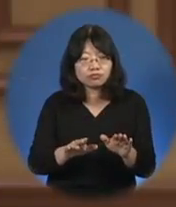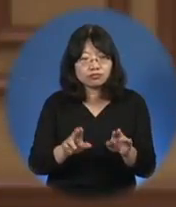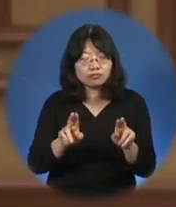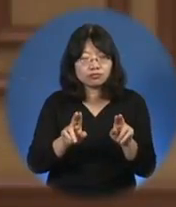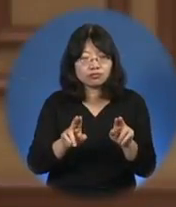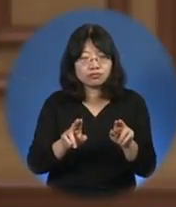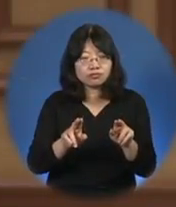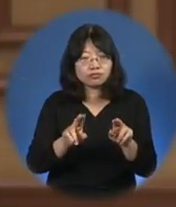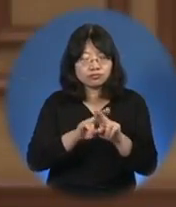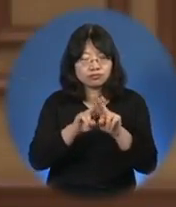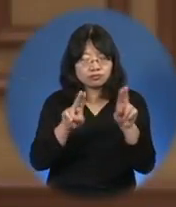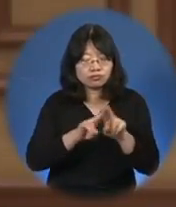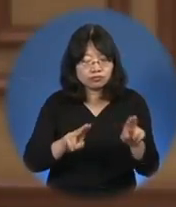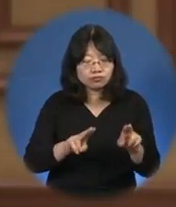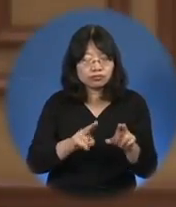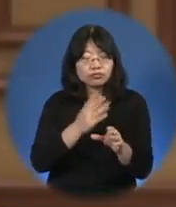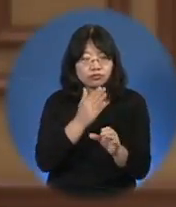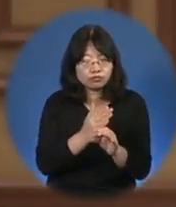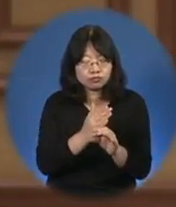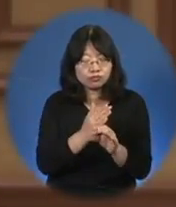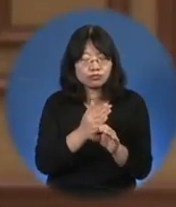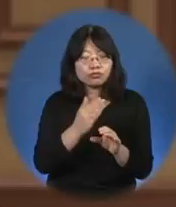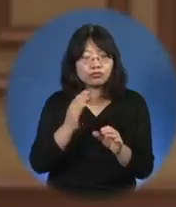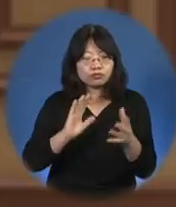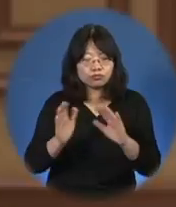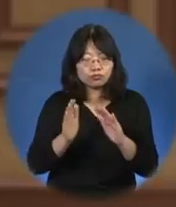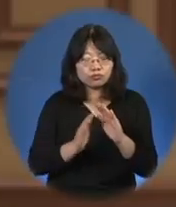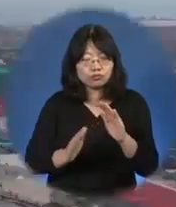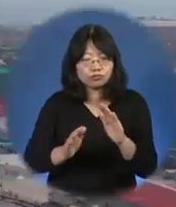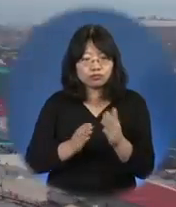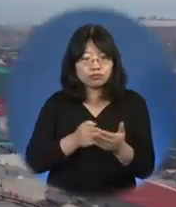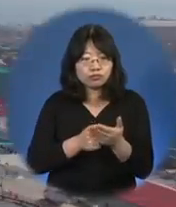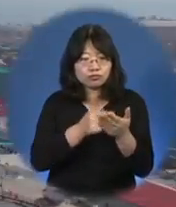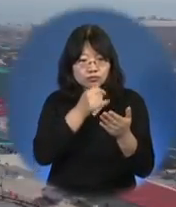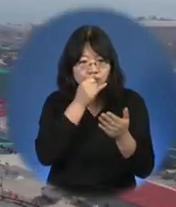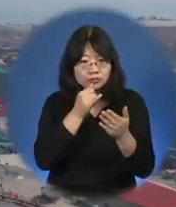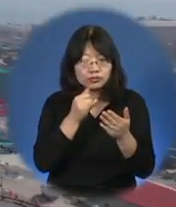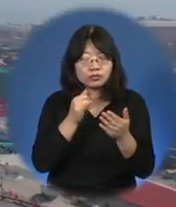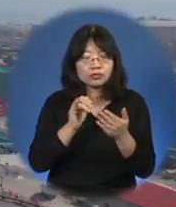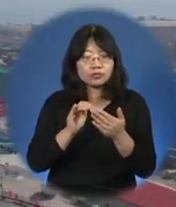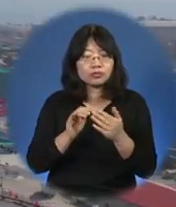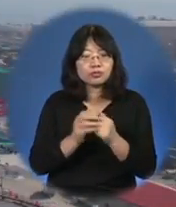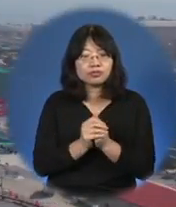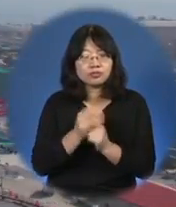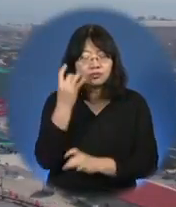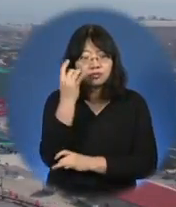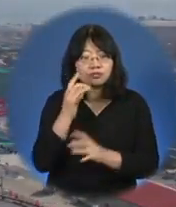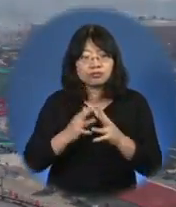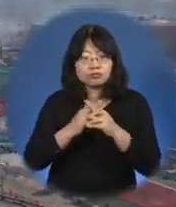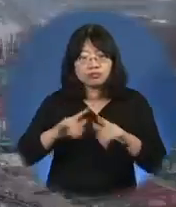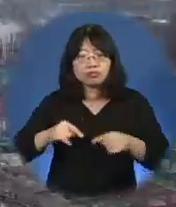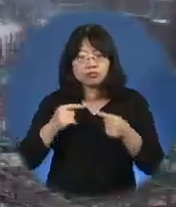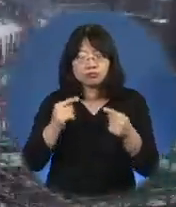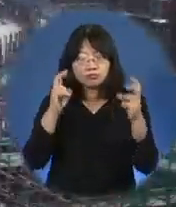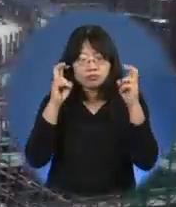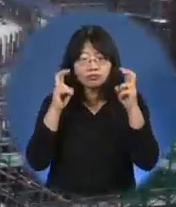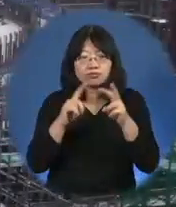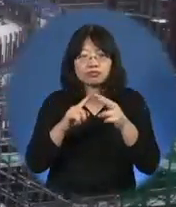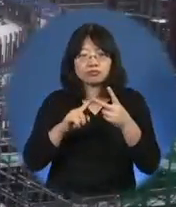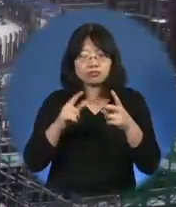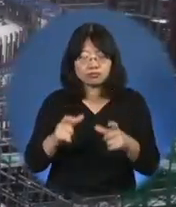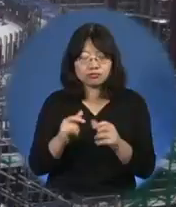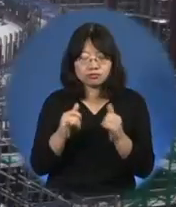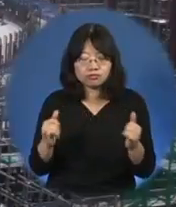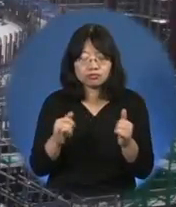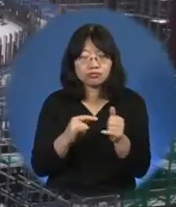중단한 상태에서 공론조사가 벌어졌는데 그렇습니다. 잠정 중단만 갖고서도 기존에 거기 공사에 참여했던 업체라든지